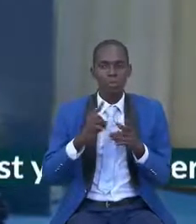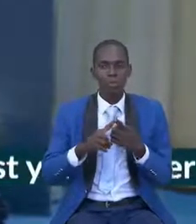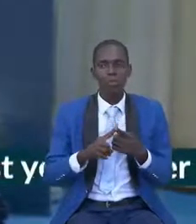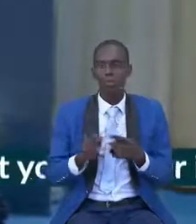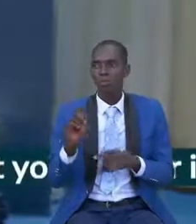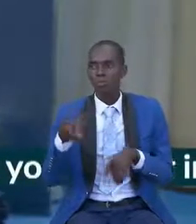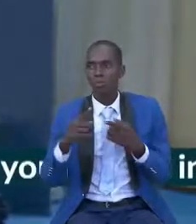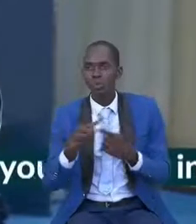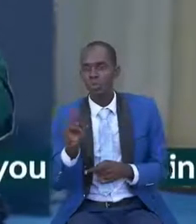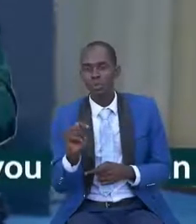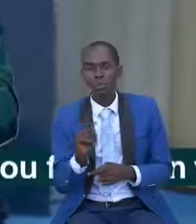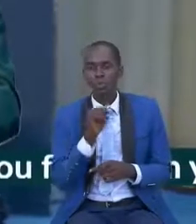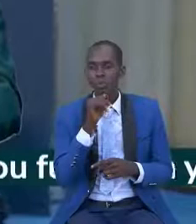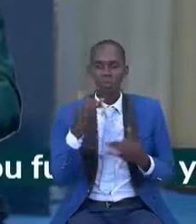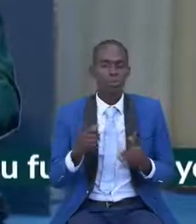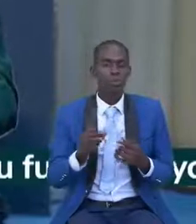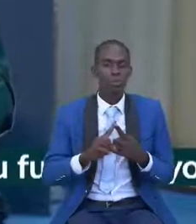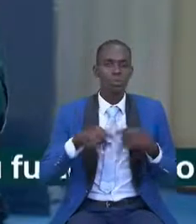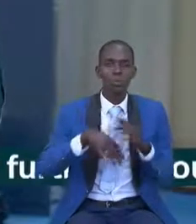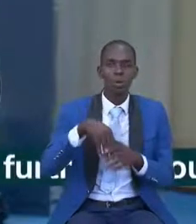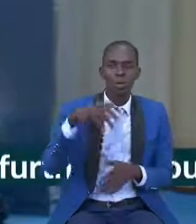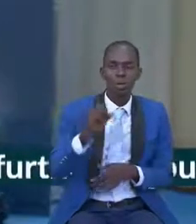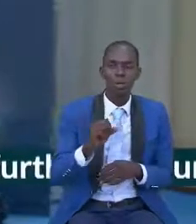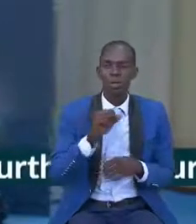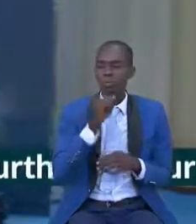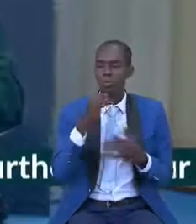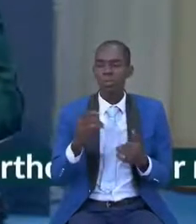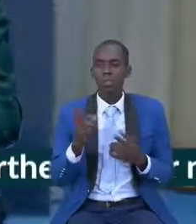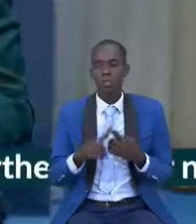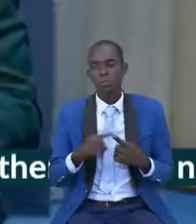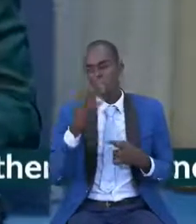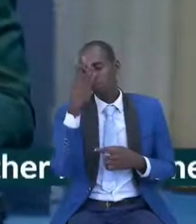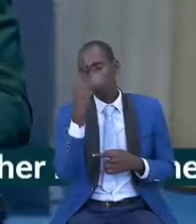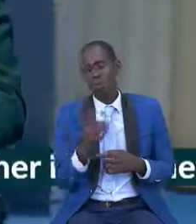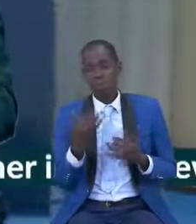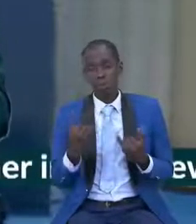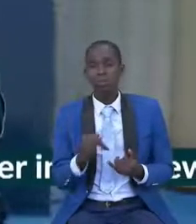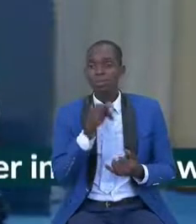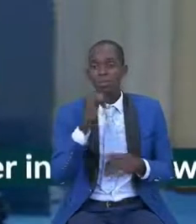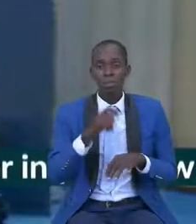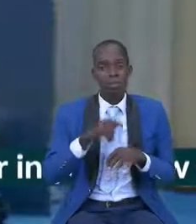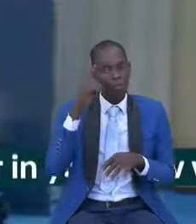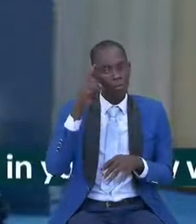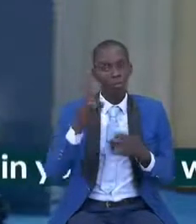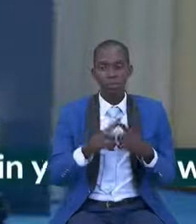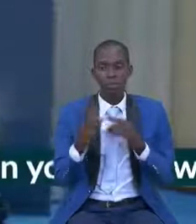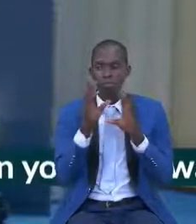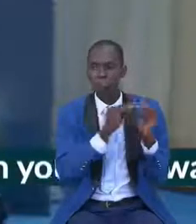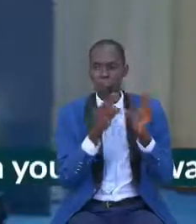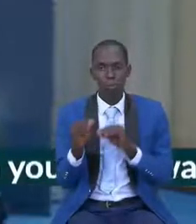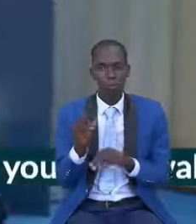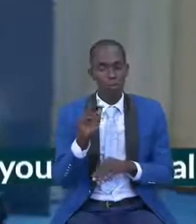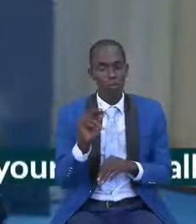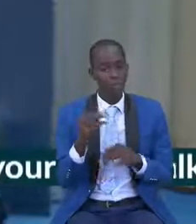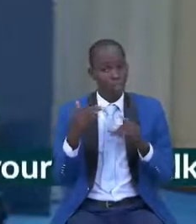Pour nous autres, soyons en esprit de prière. Présentons nos cas au Seigneur.